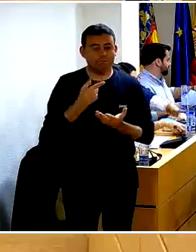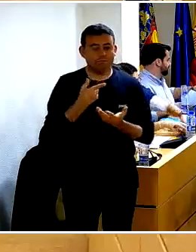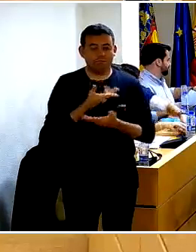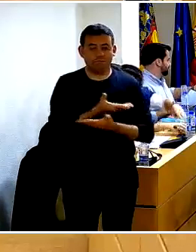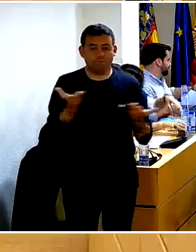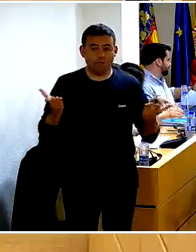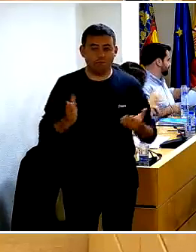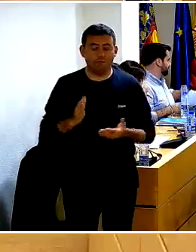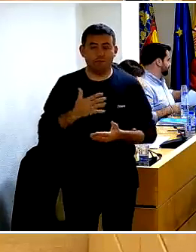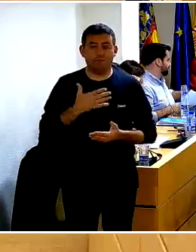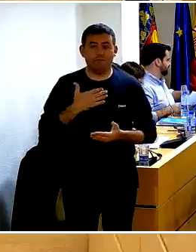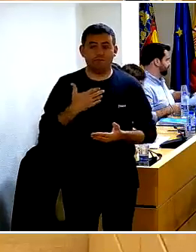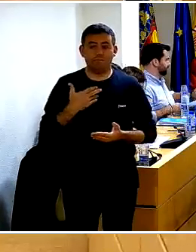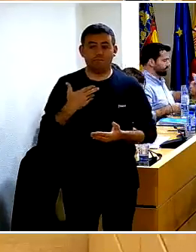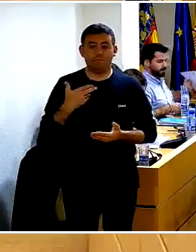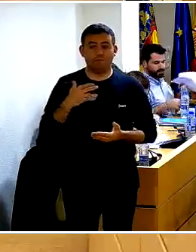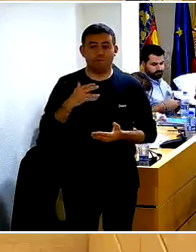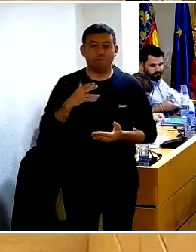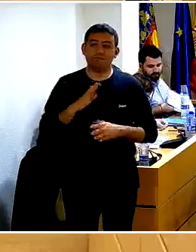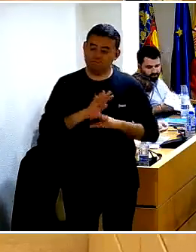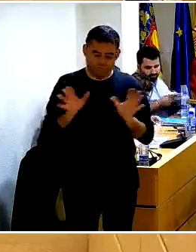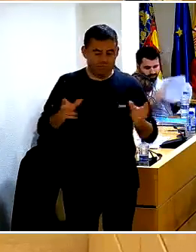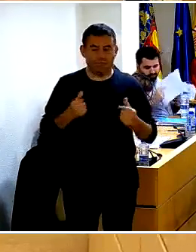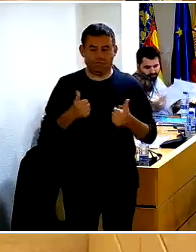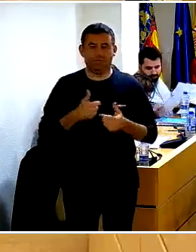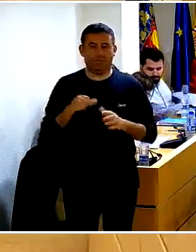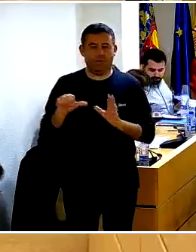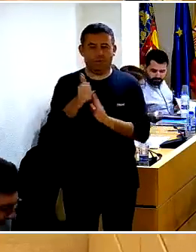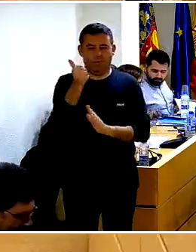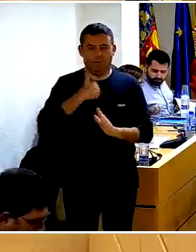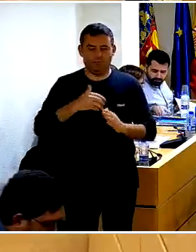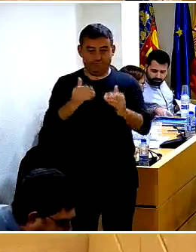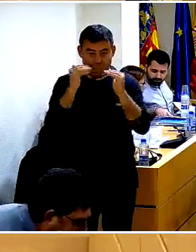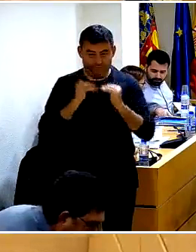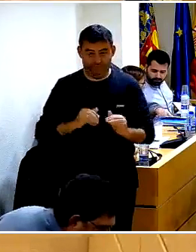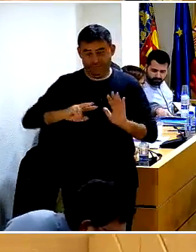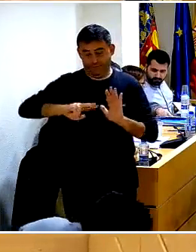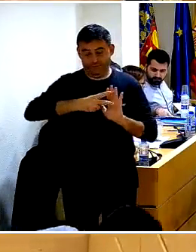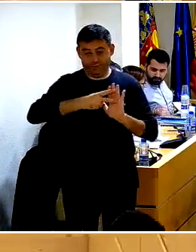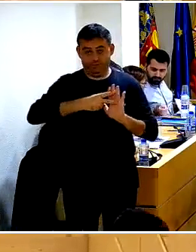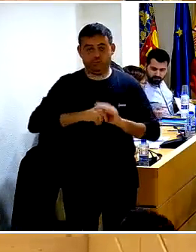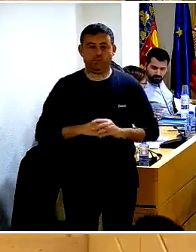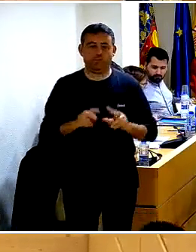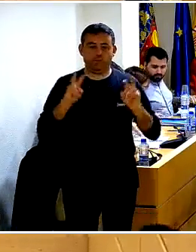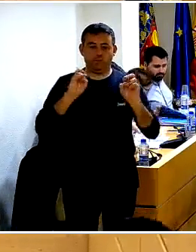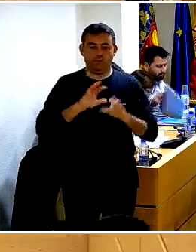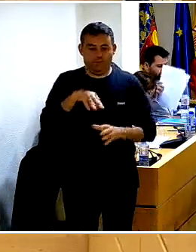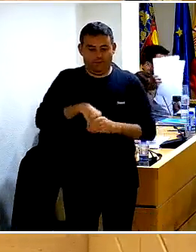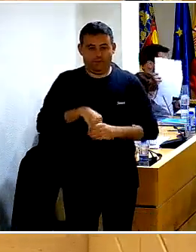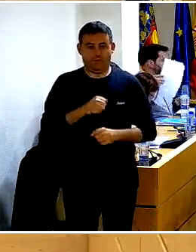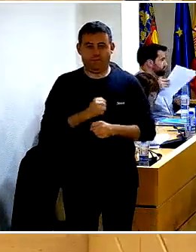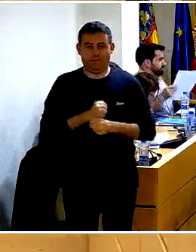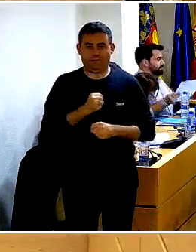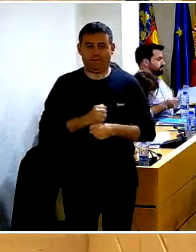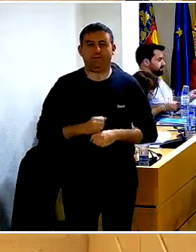grup? Vale, això és la donem per aprovada per unanimitat. I passem al punt número 2 d'interior i personal. És l'aprovació de la plantilla